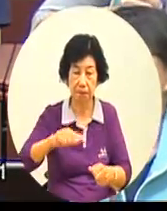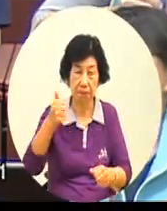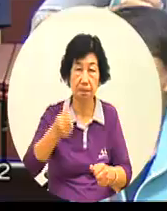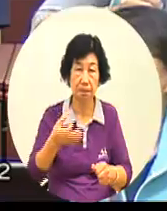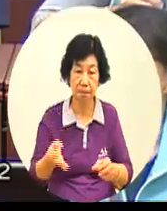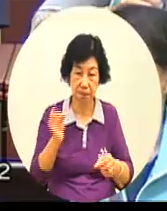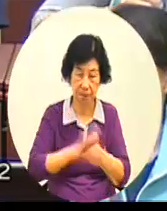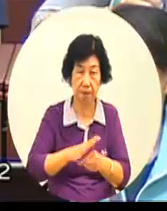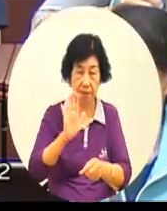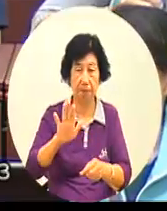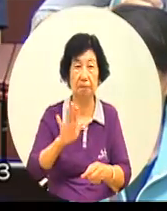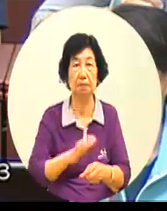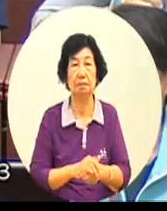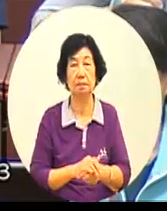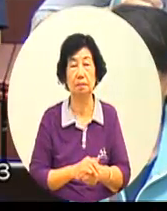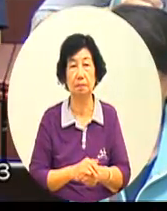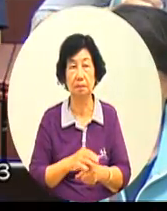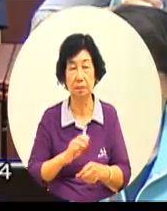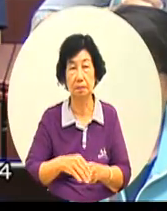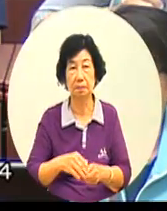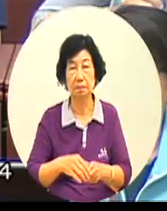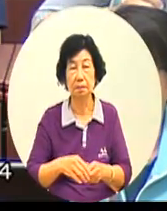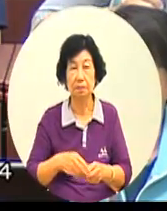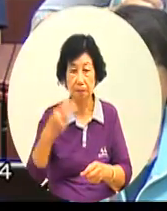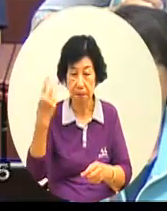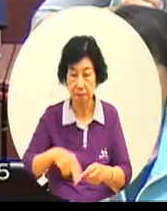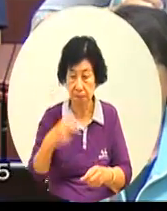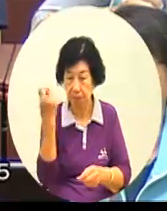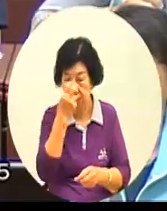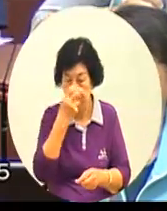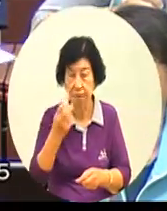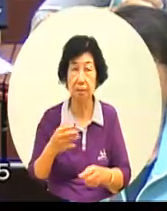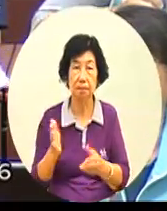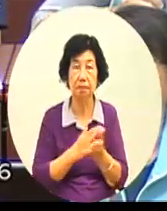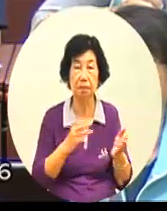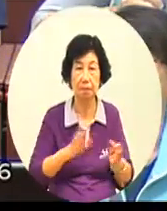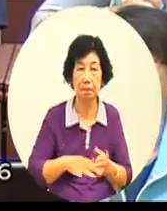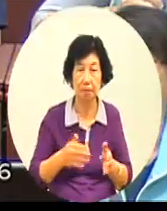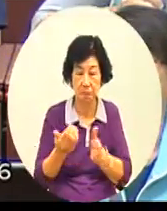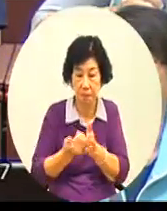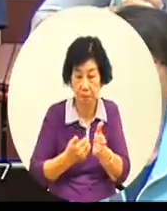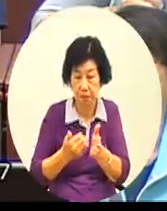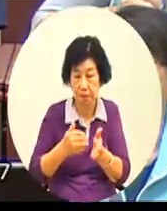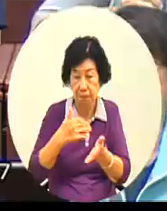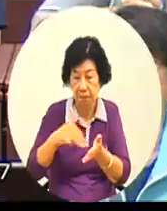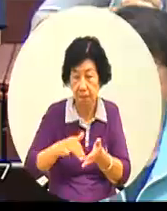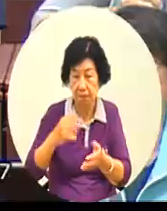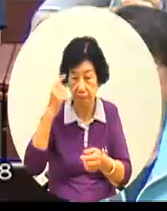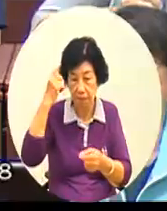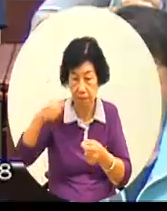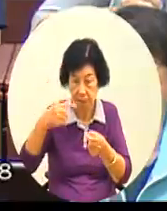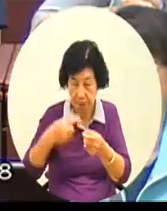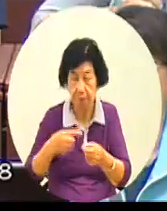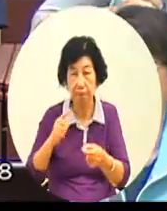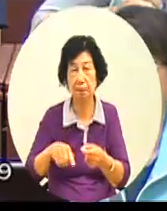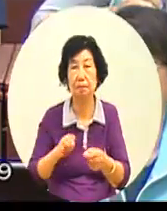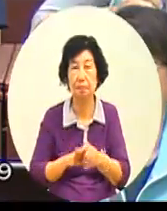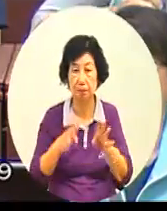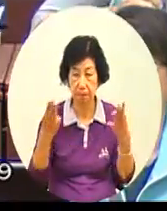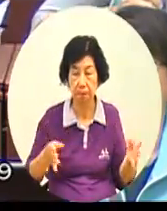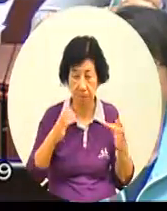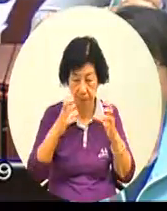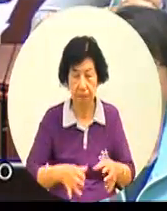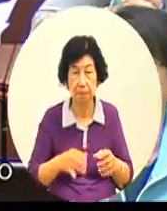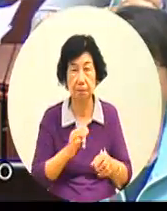经通过照护司的复审，那预计明年度就会开办，所以这个部分其实有符合议员您想要的那个